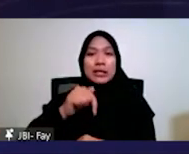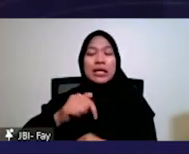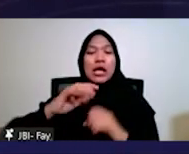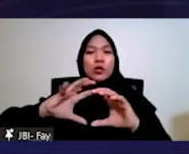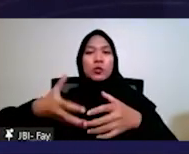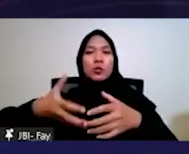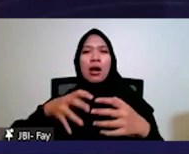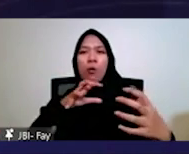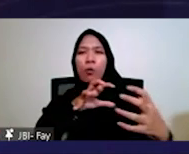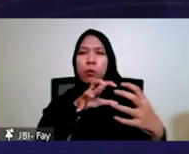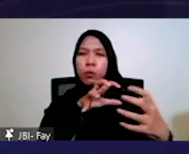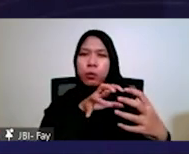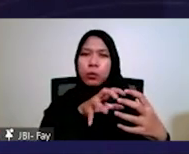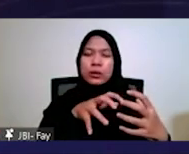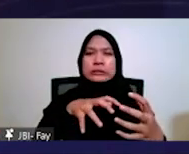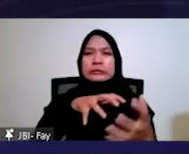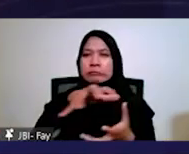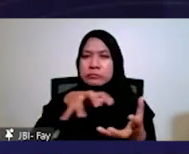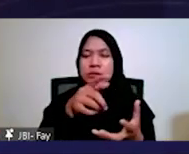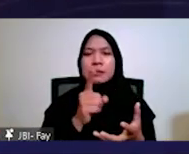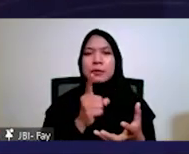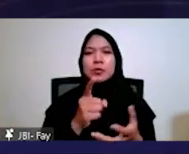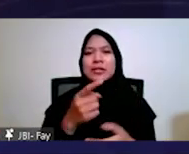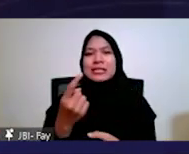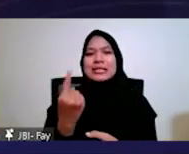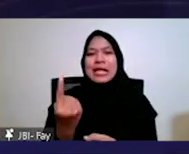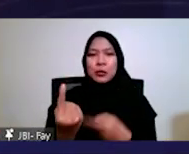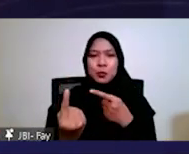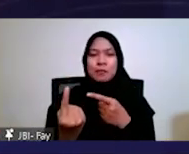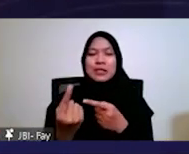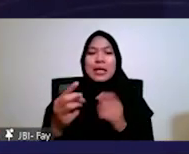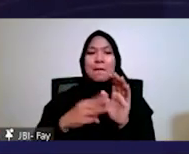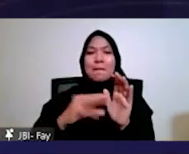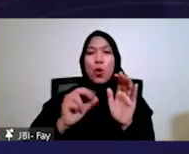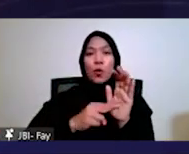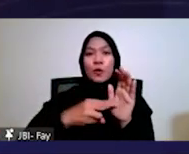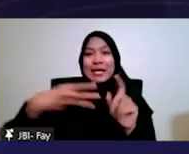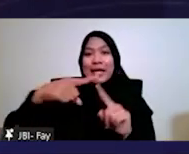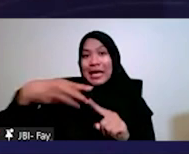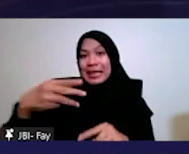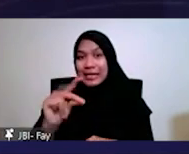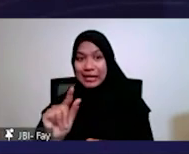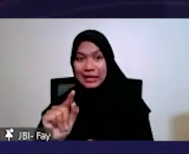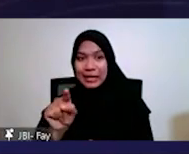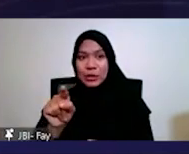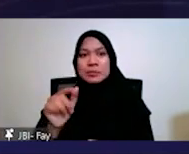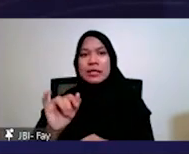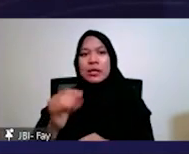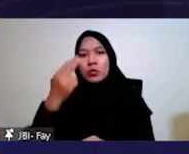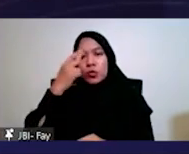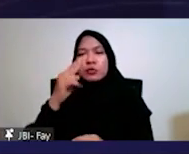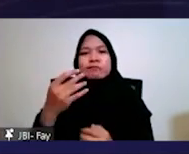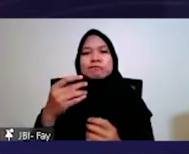bergejolak matanya satu jamu yaitu moneter ya ini tepuk untuk proses berita